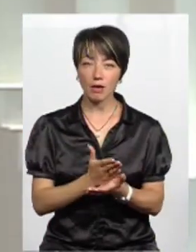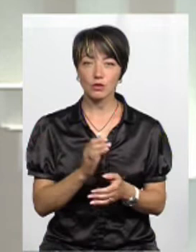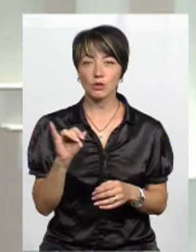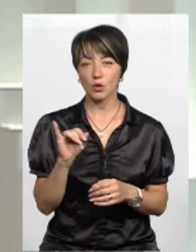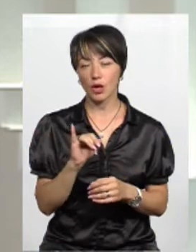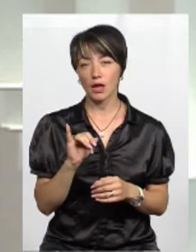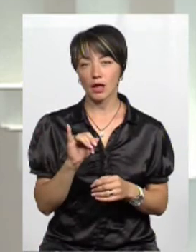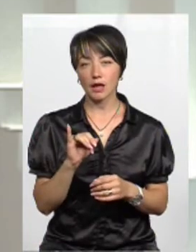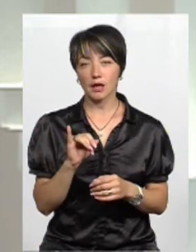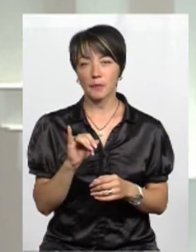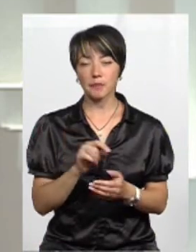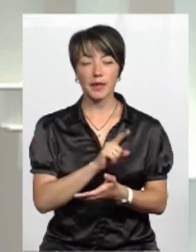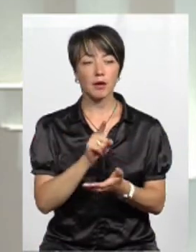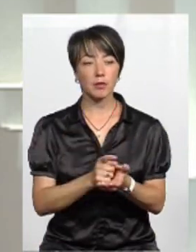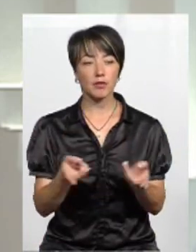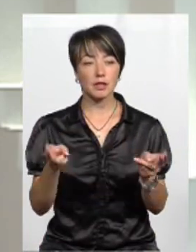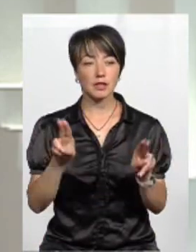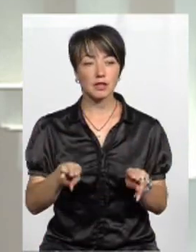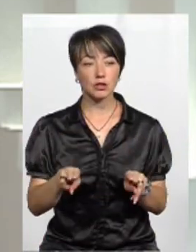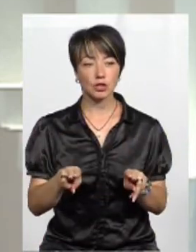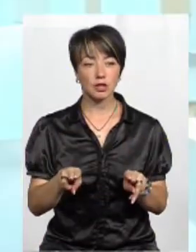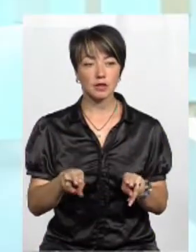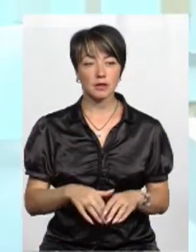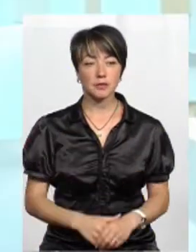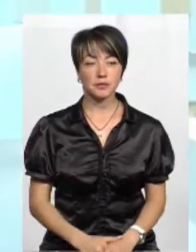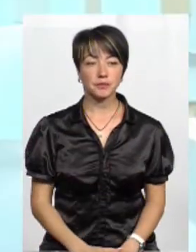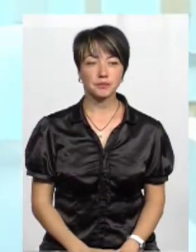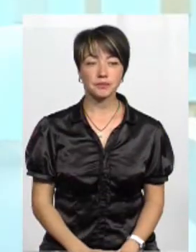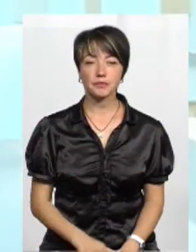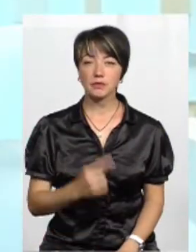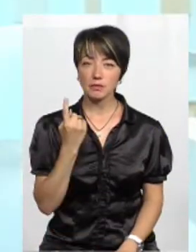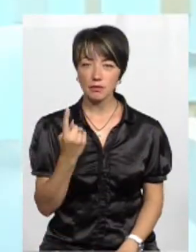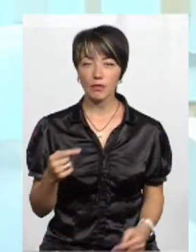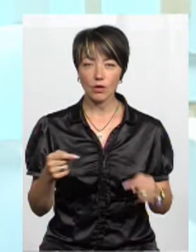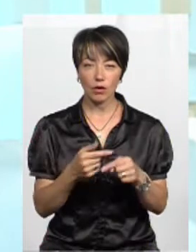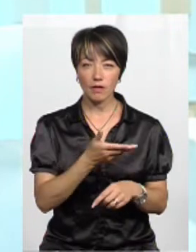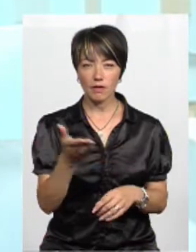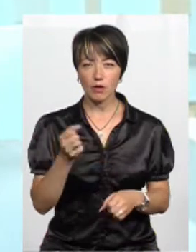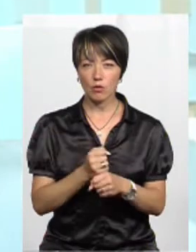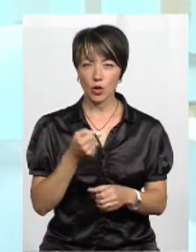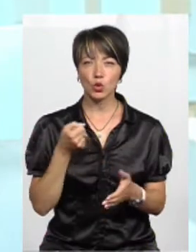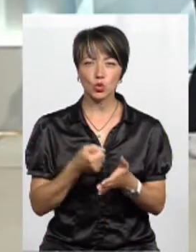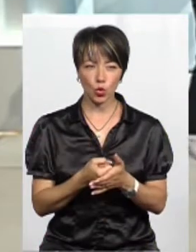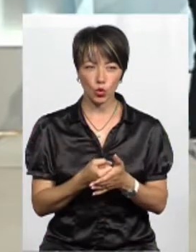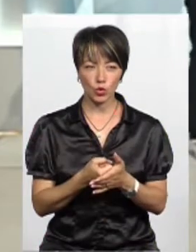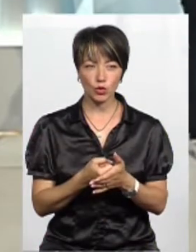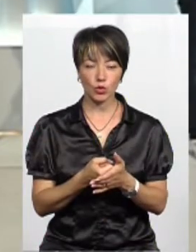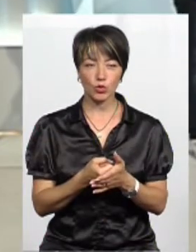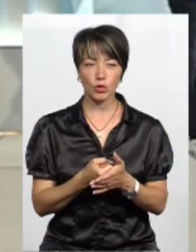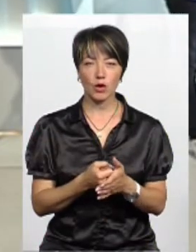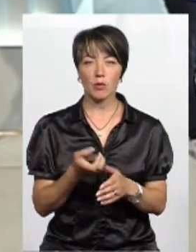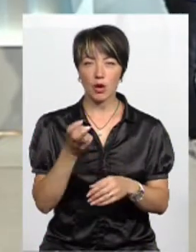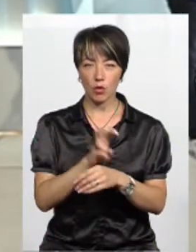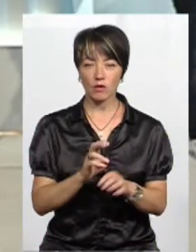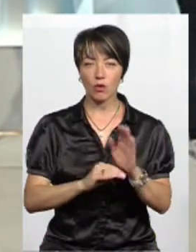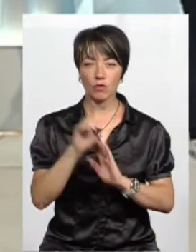і вона повинна залишатися тут. І буквально одне уточнення. Ви це все робили і до того, до походу в